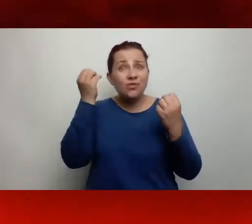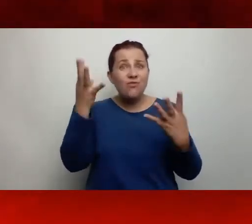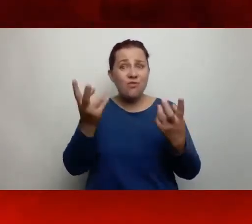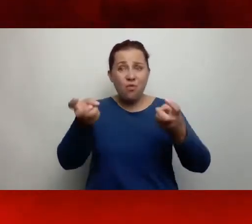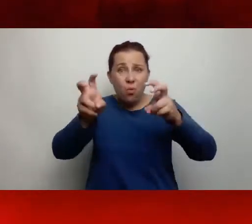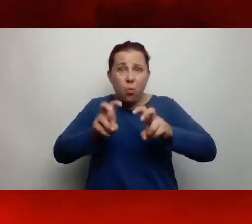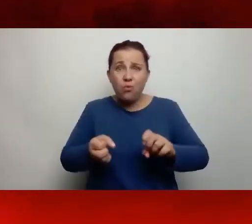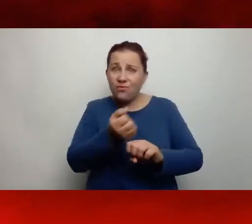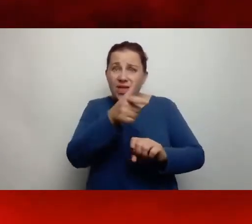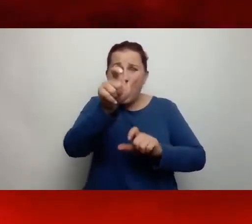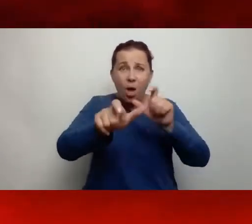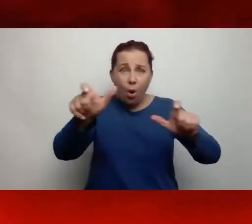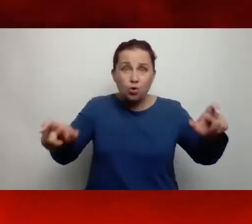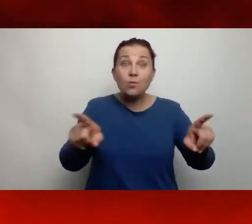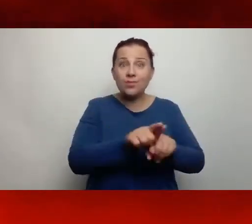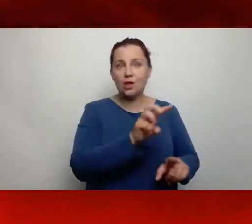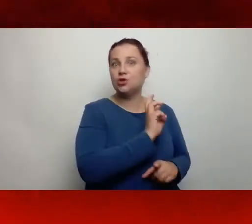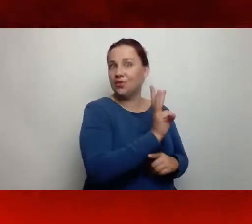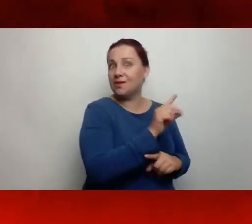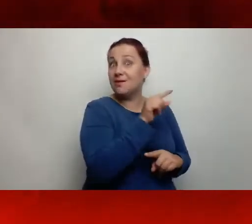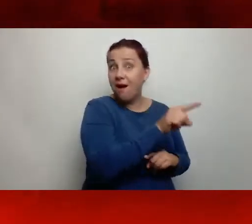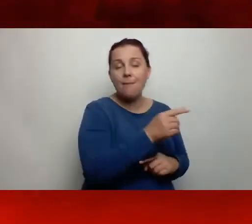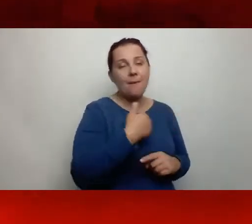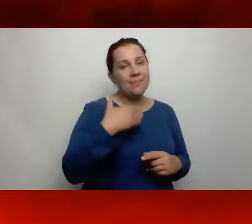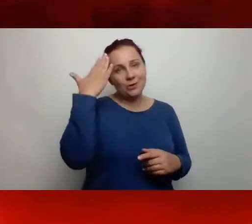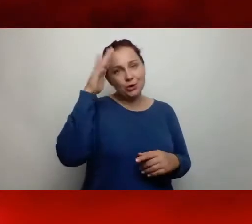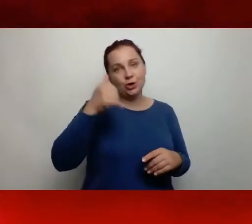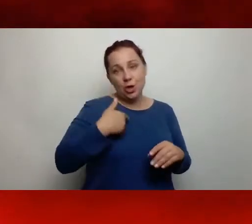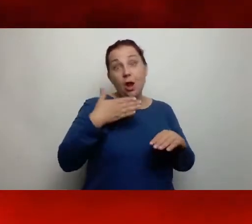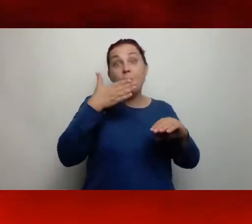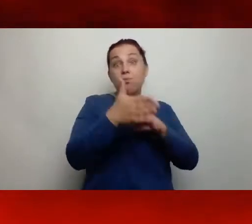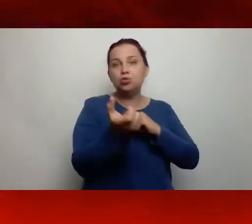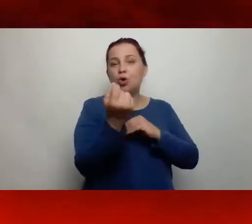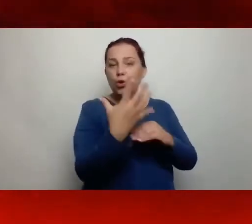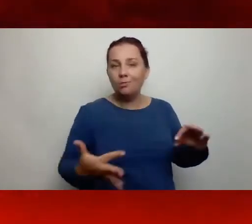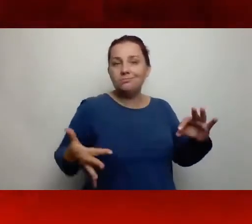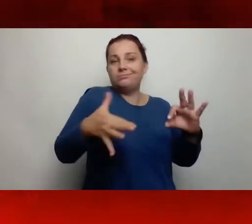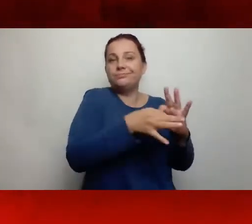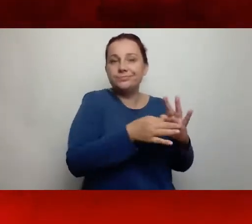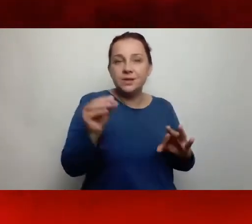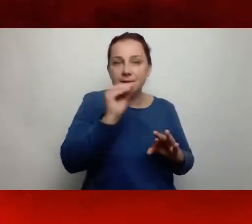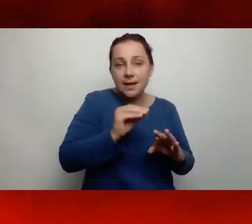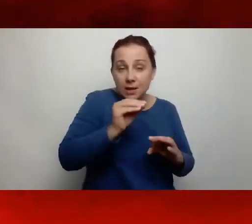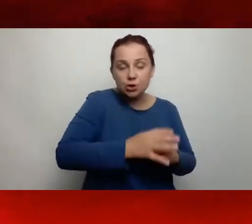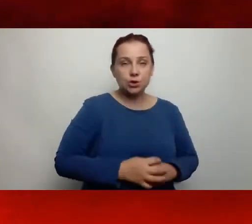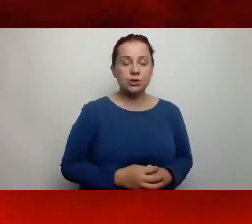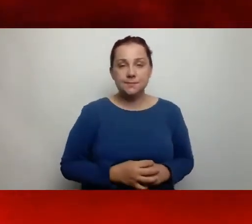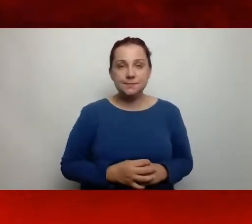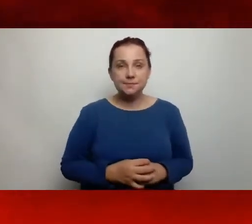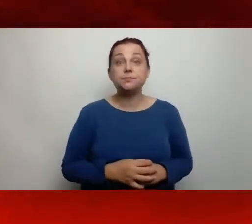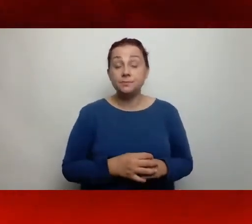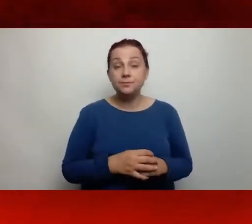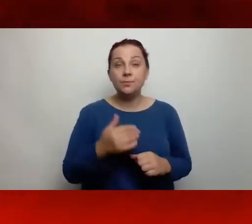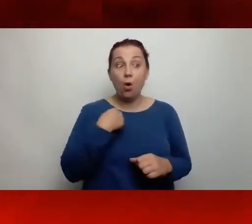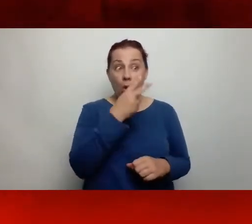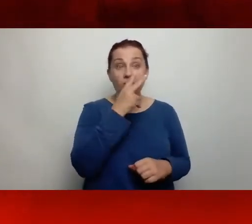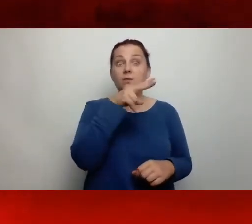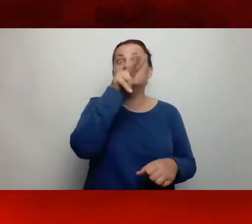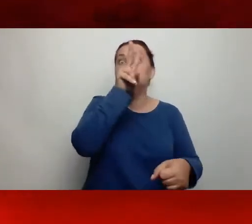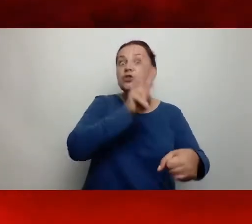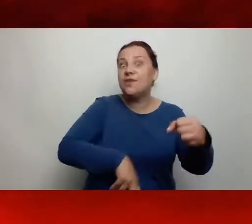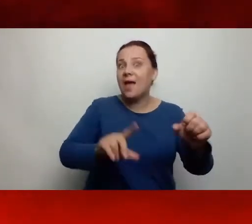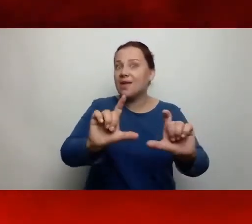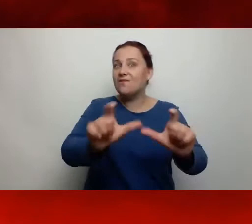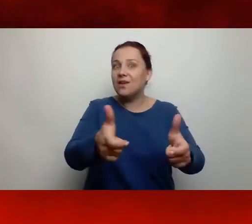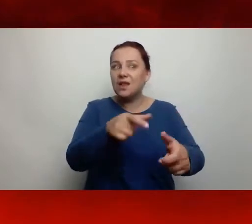twórczość Witkacego, do czego mam nadzieję będę mógł jeszcze nawiązać, bowiem wydarzenia, których był świadkiem,